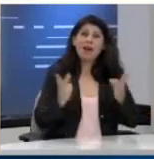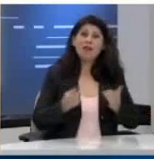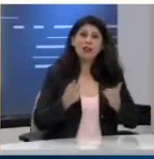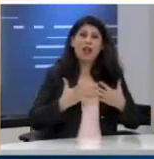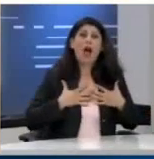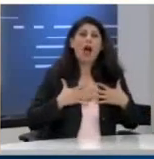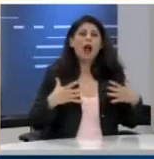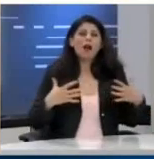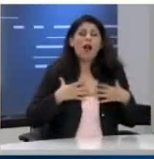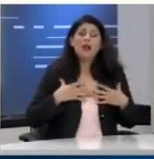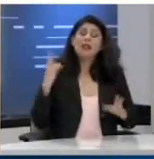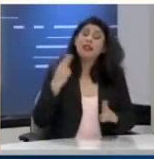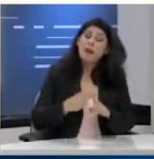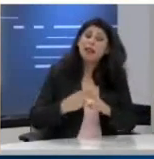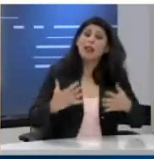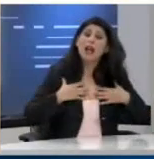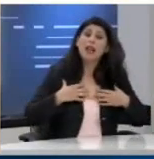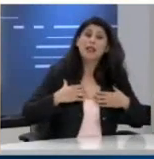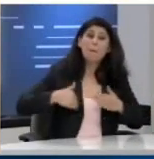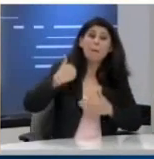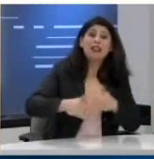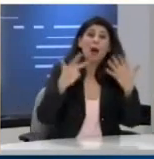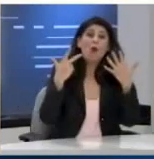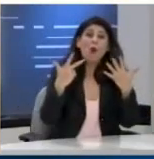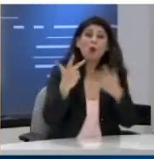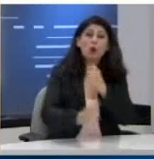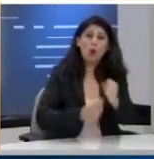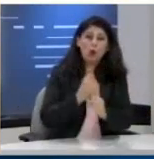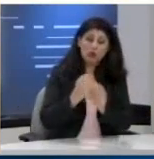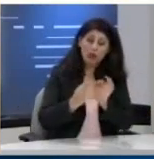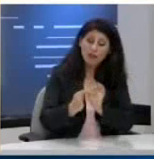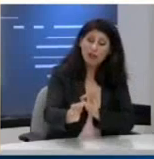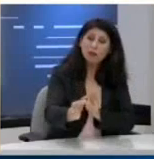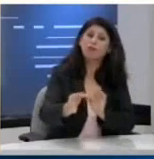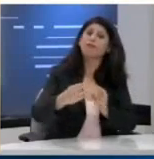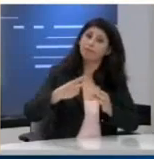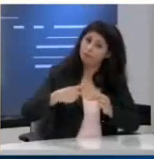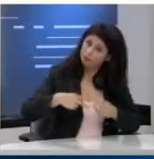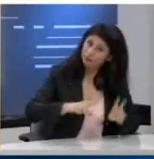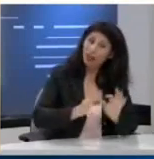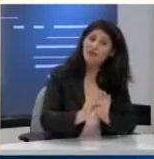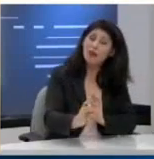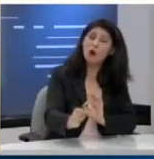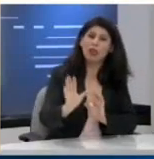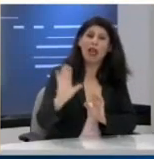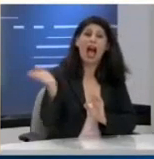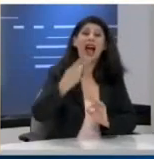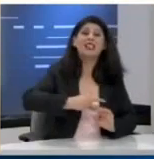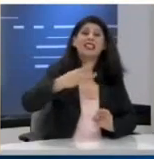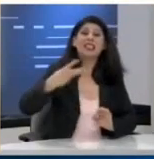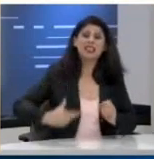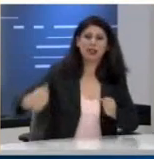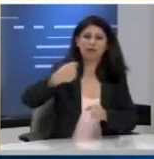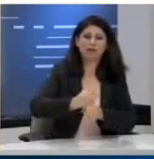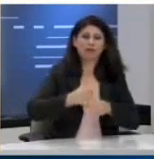και ανάσας, σημαντικής ανάσας μετά από 8 χρόνια, θα εφαρμοστεί και θα υλοποιηθεί αν ο ΣΥΡΙΖΑ είναι στην κυβέρνηση